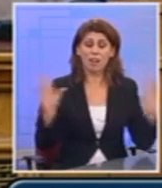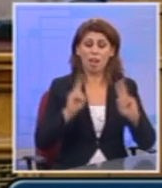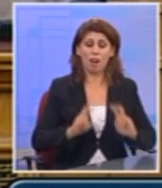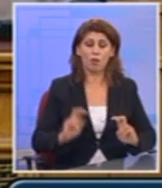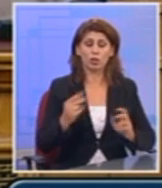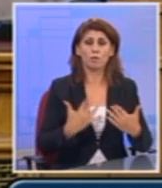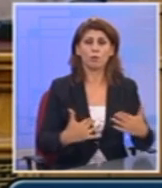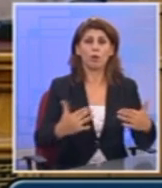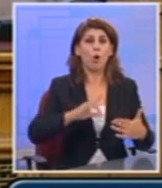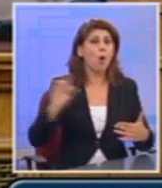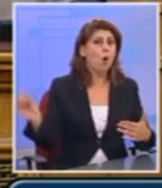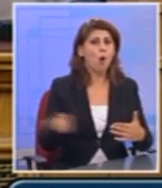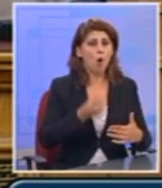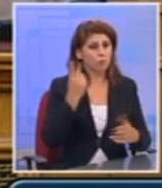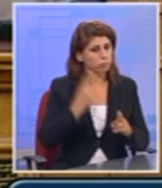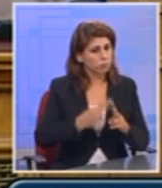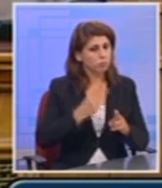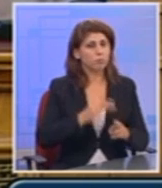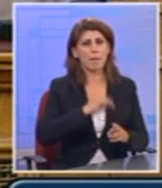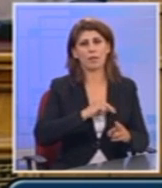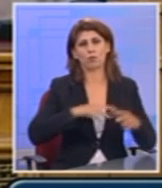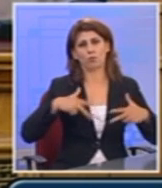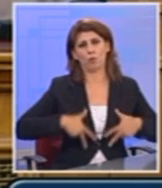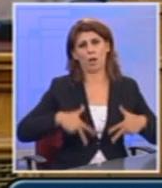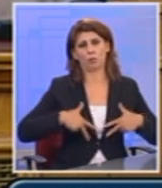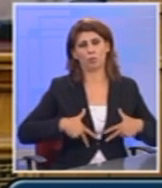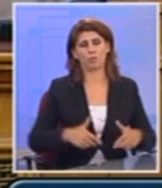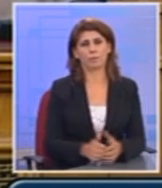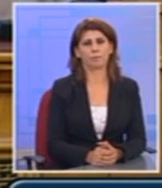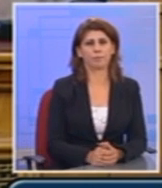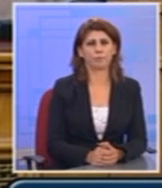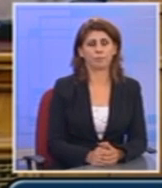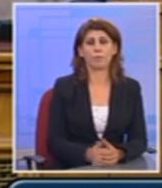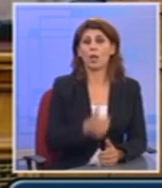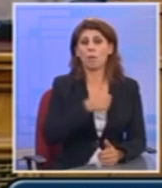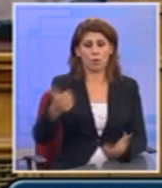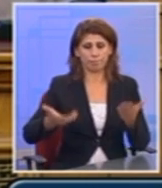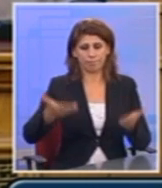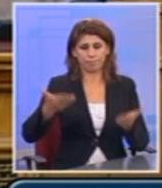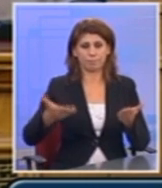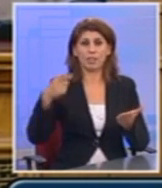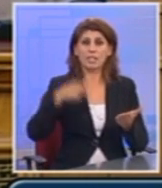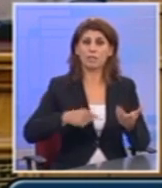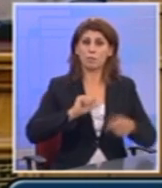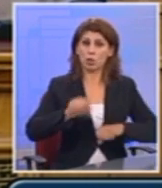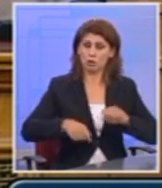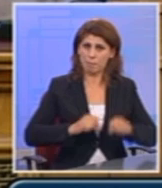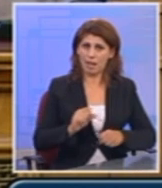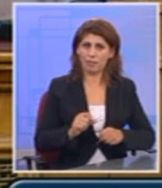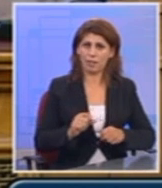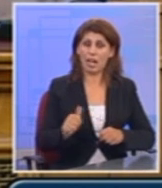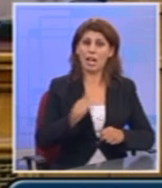όλων των αξιόλογων περιουσιακών στοιχείων ενός κράτους μοναδικά αντίβαρα σε αυτό το εγχείρημα